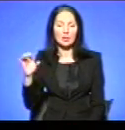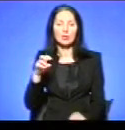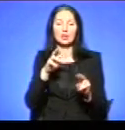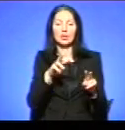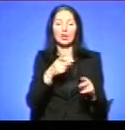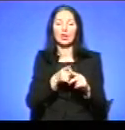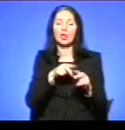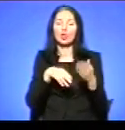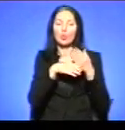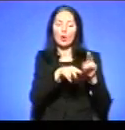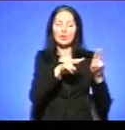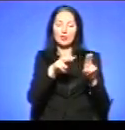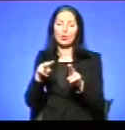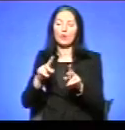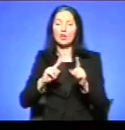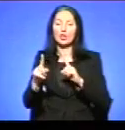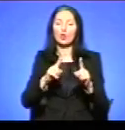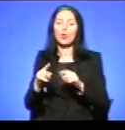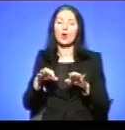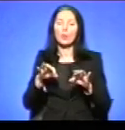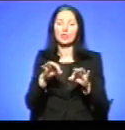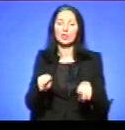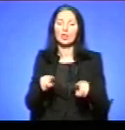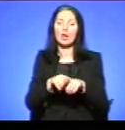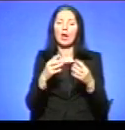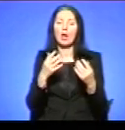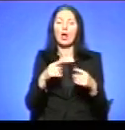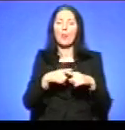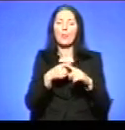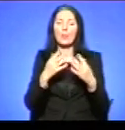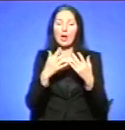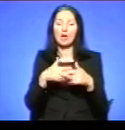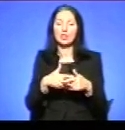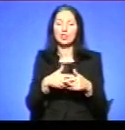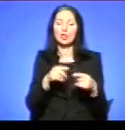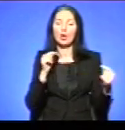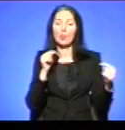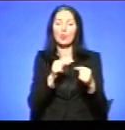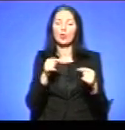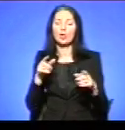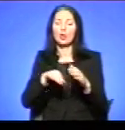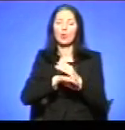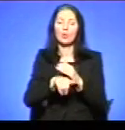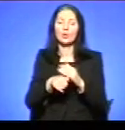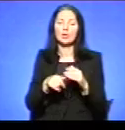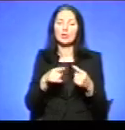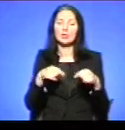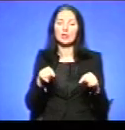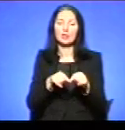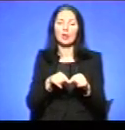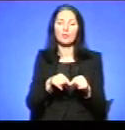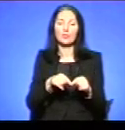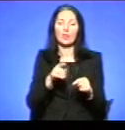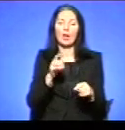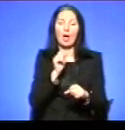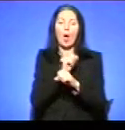рух свого автомобіля, так і механічних протиогонних систем, так звані мультилоки, блокування керма, педалей і